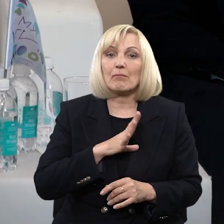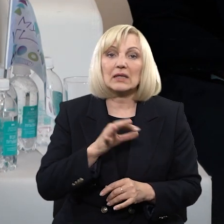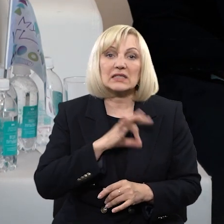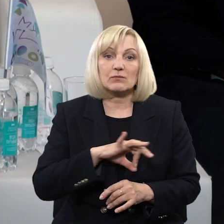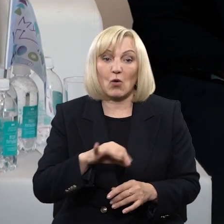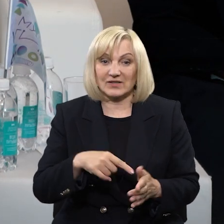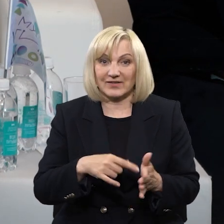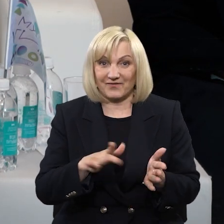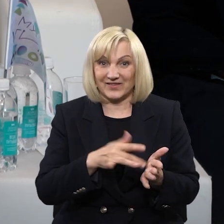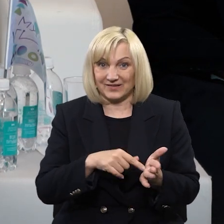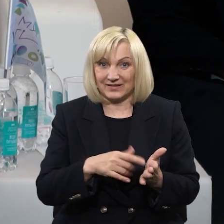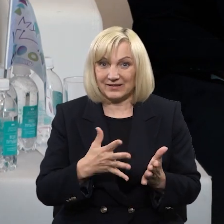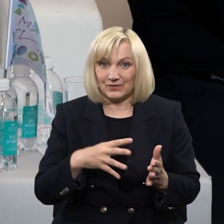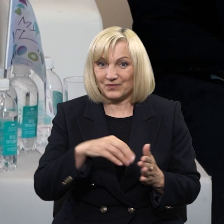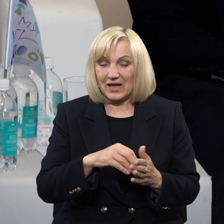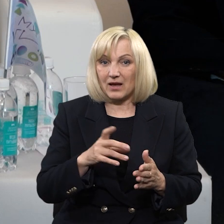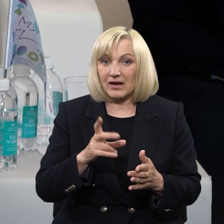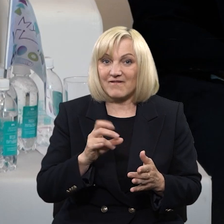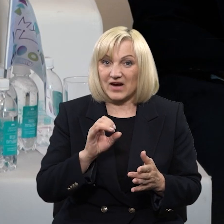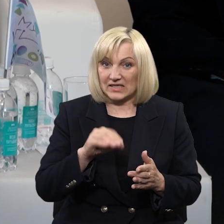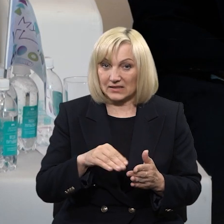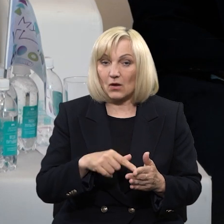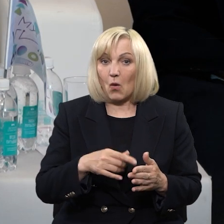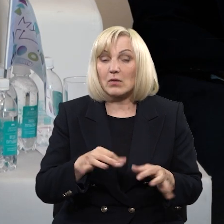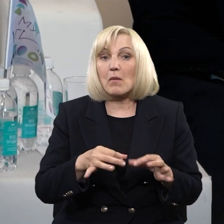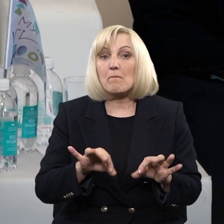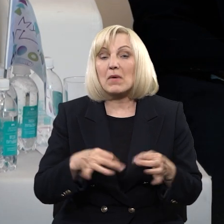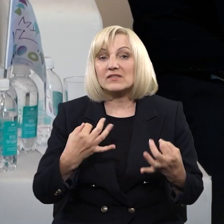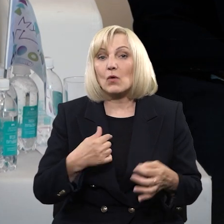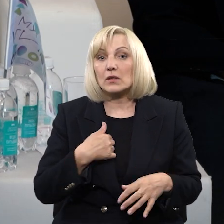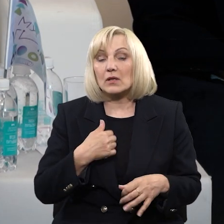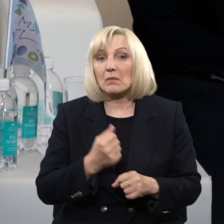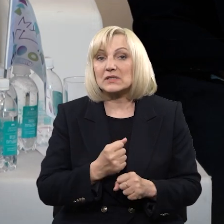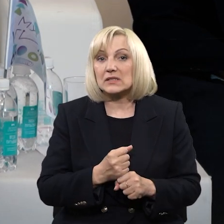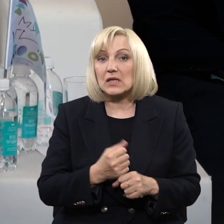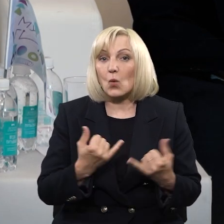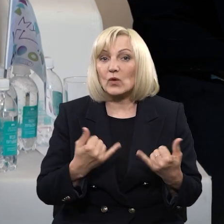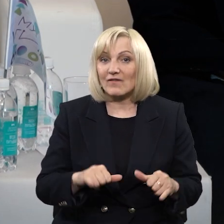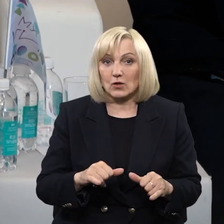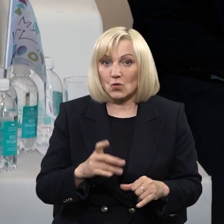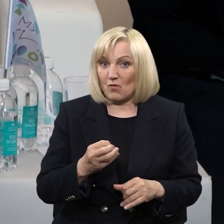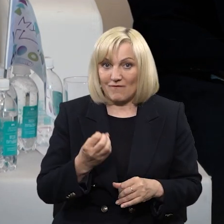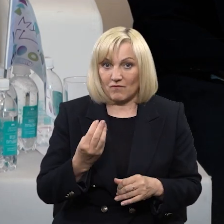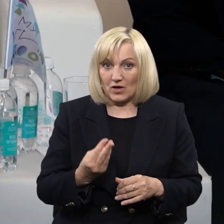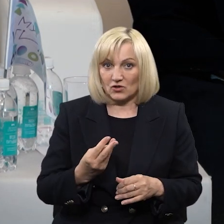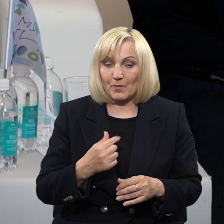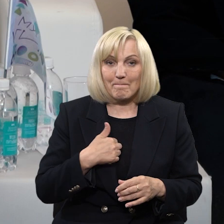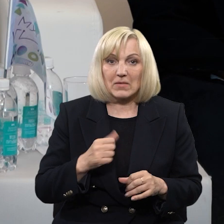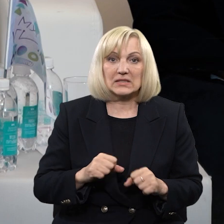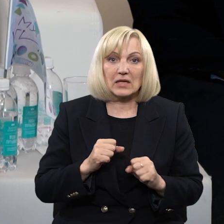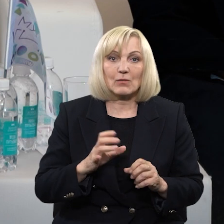использован в планшетах который был загружен квест позволил нам совершенно удивительно сделать вещи Мы не только Ну